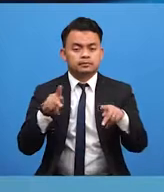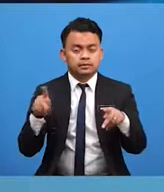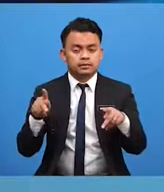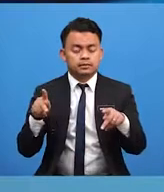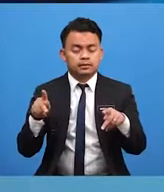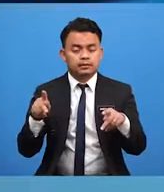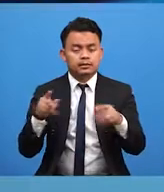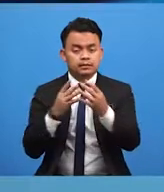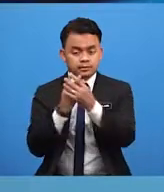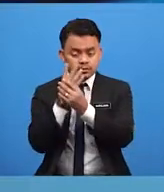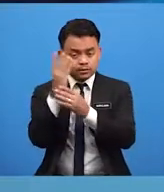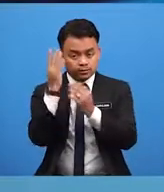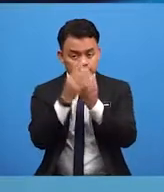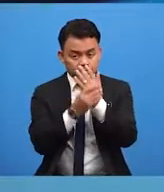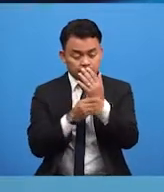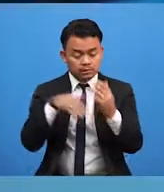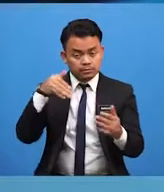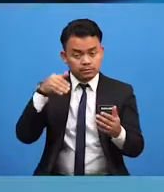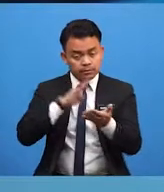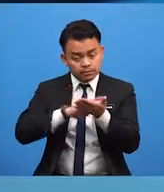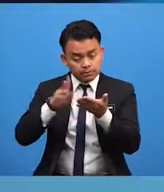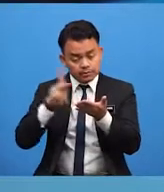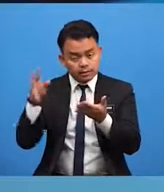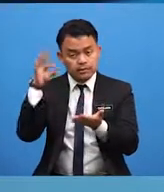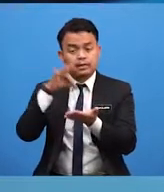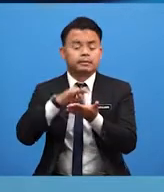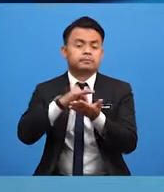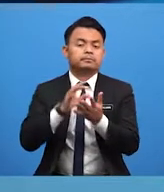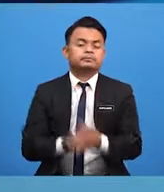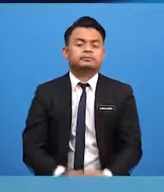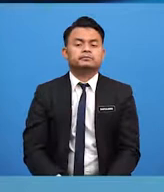Pastikan memakai sarung tangan sebelum membersihkan ayam.